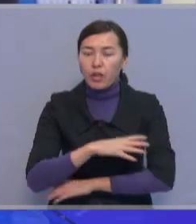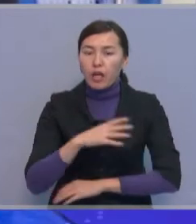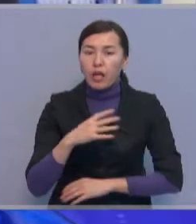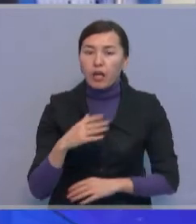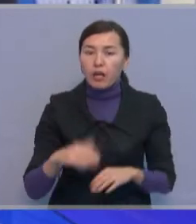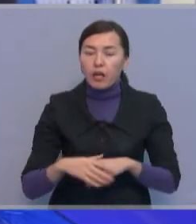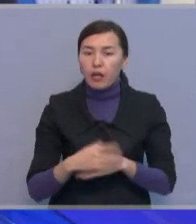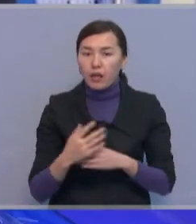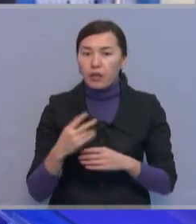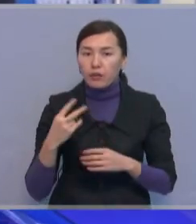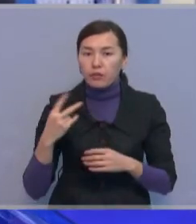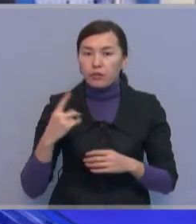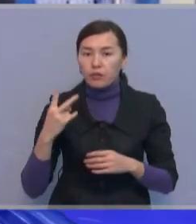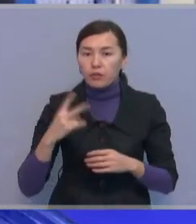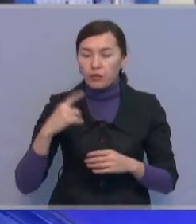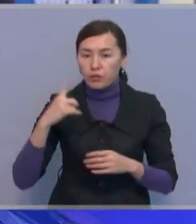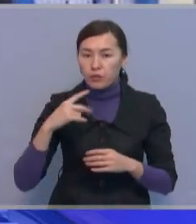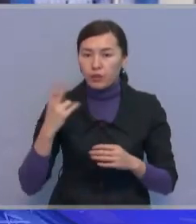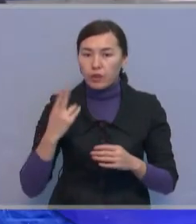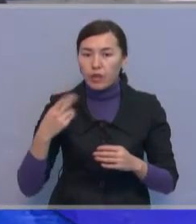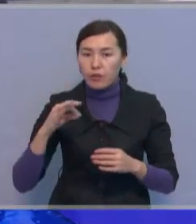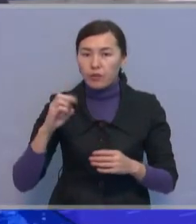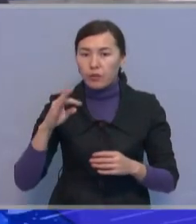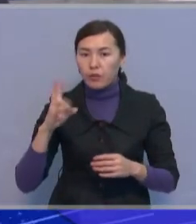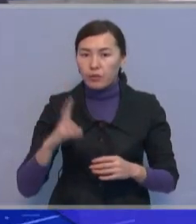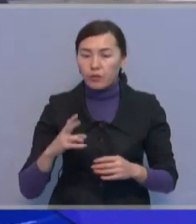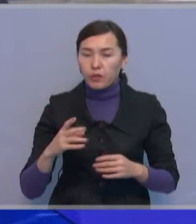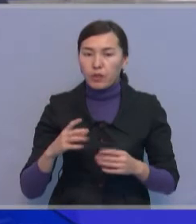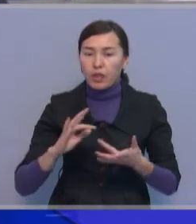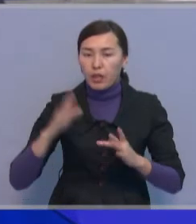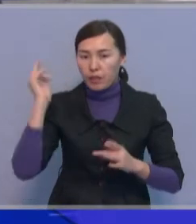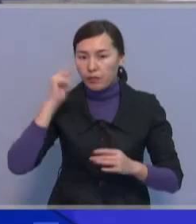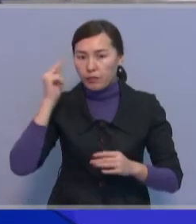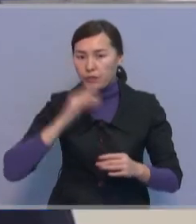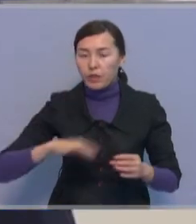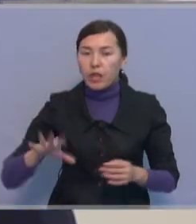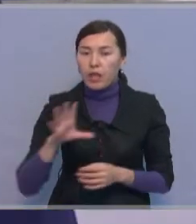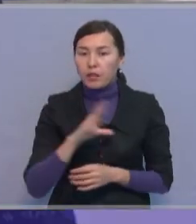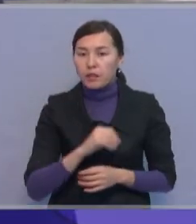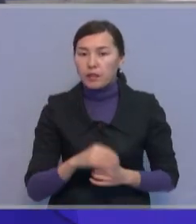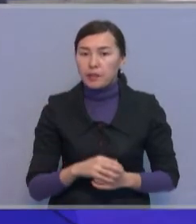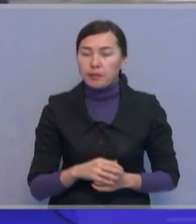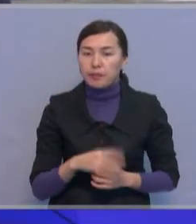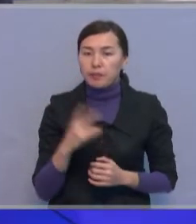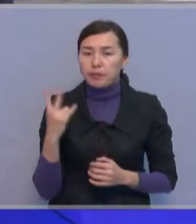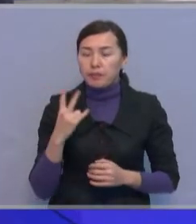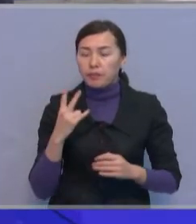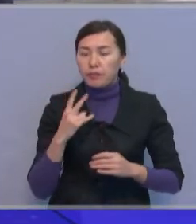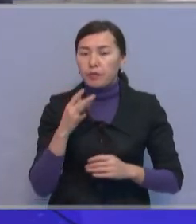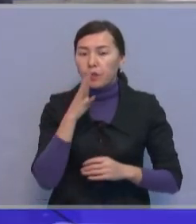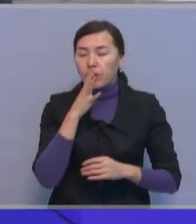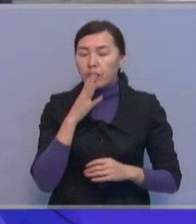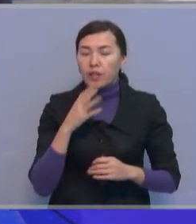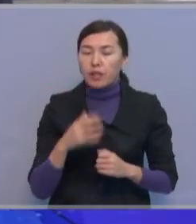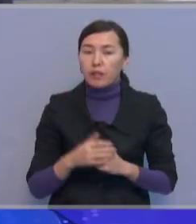жаңа 2020-2021 оқу жылының 1-ші тоқсанында қашықтан оқыттық барлық оқушыларды. Ал мына 2-ші тоқсаннан